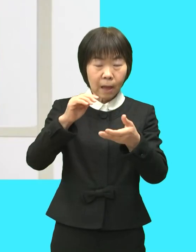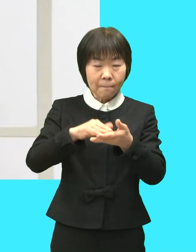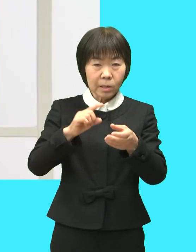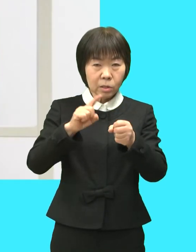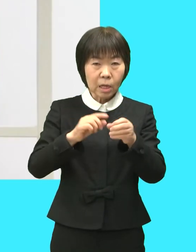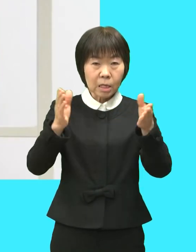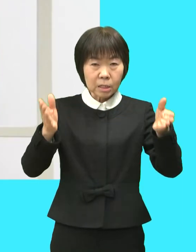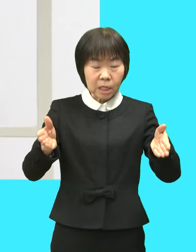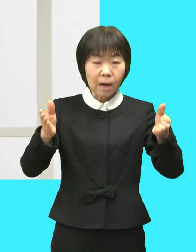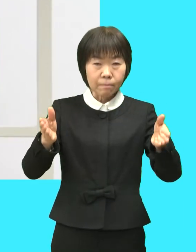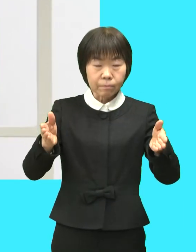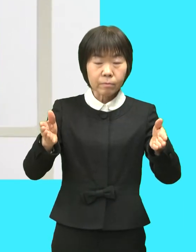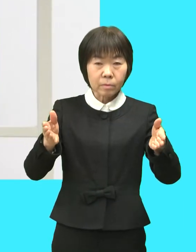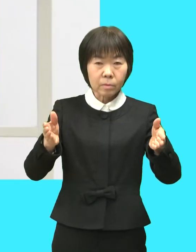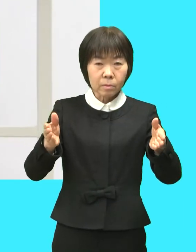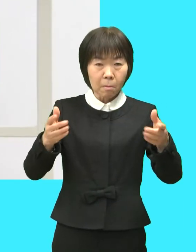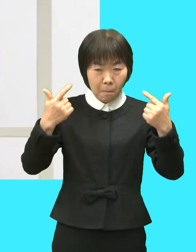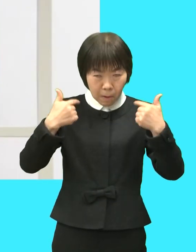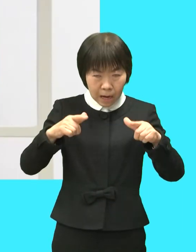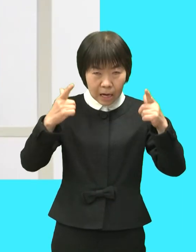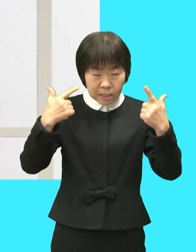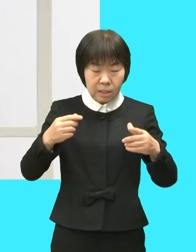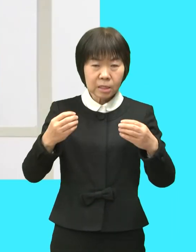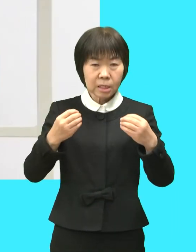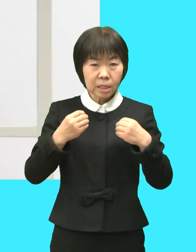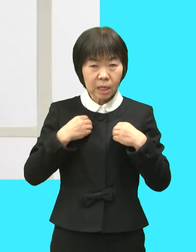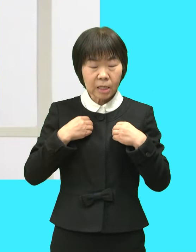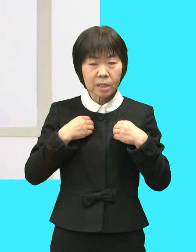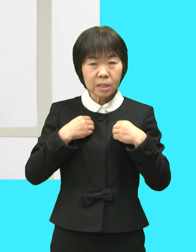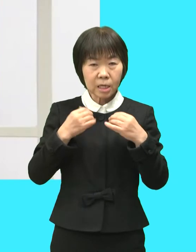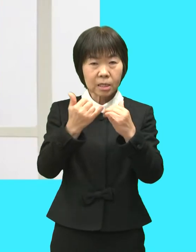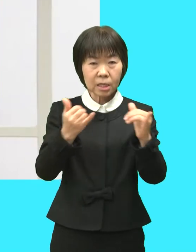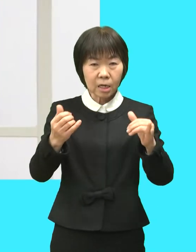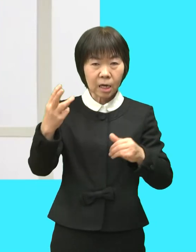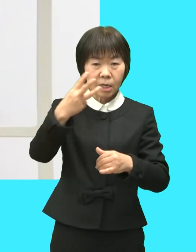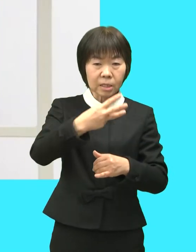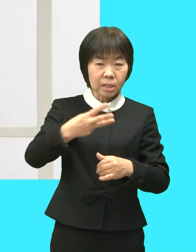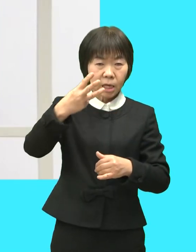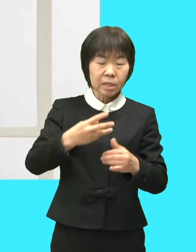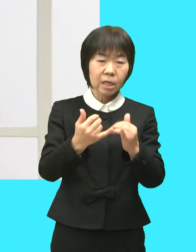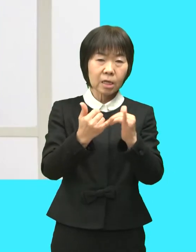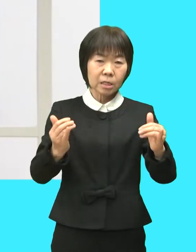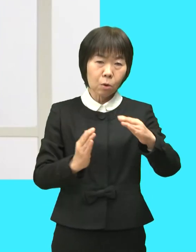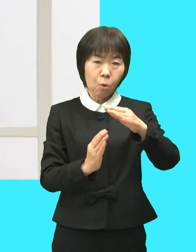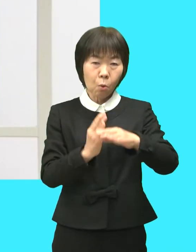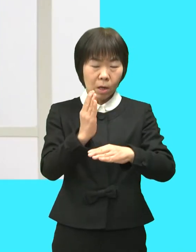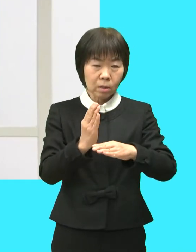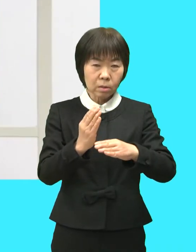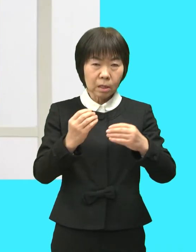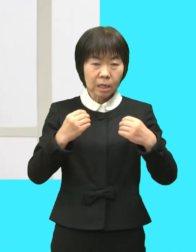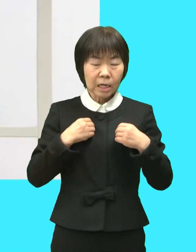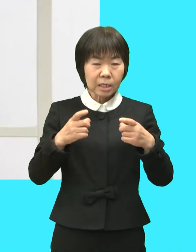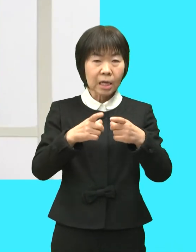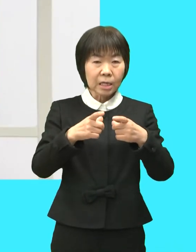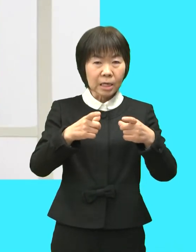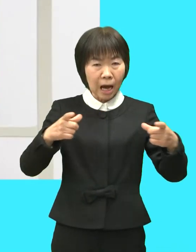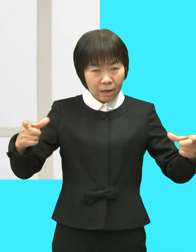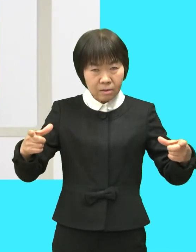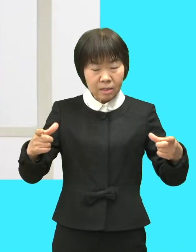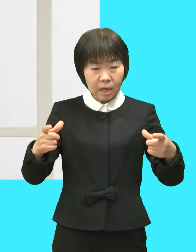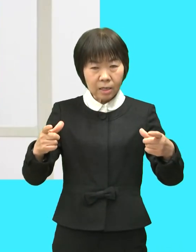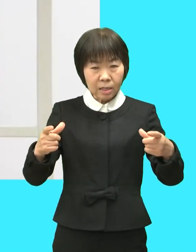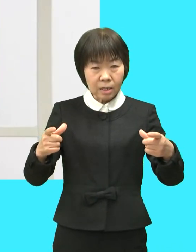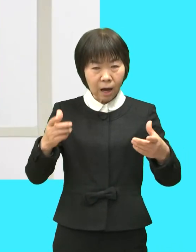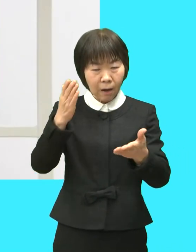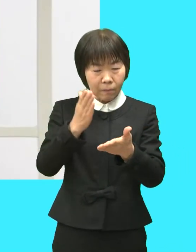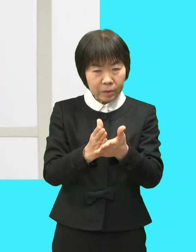中で連日感染者が3000人を超えるという感染拡大に歯止めがかから